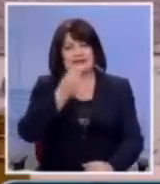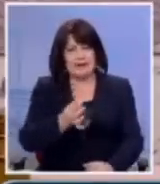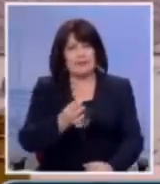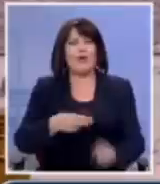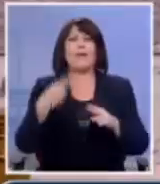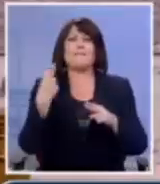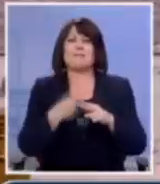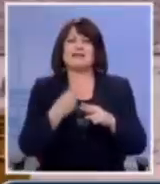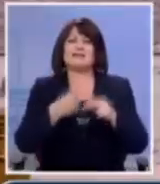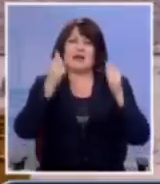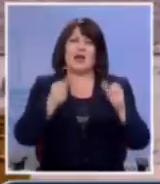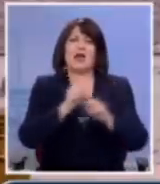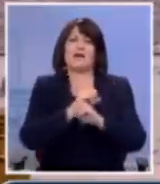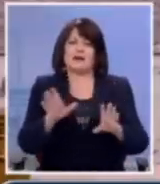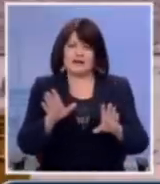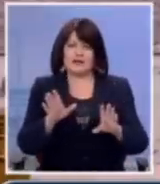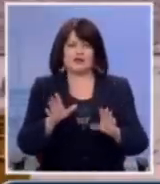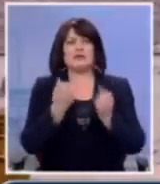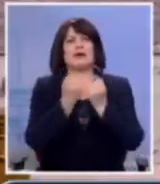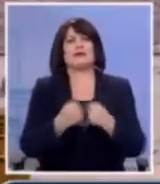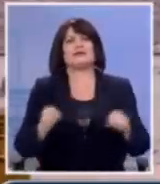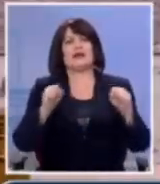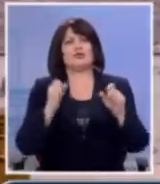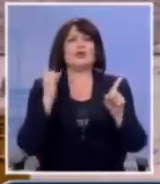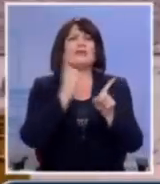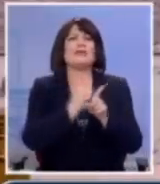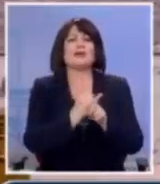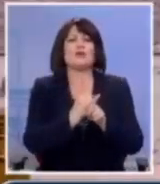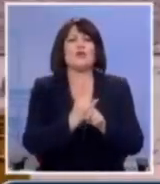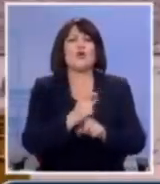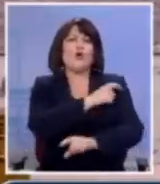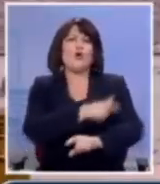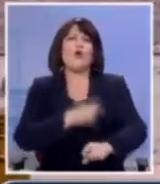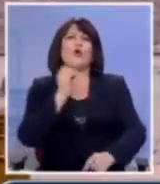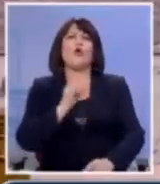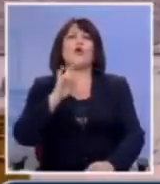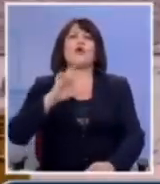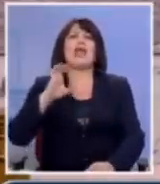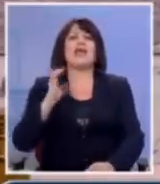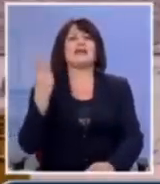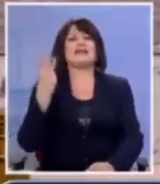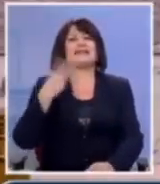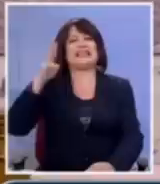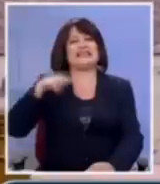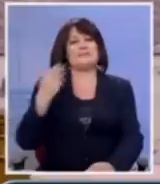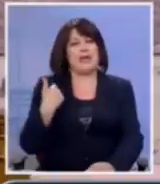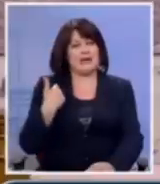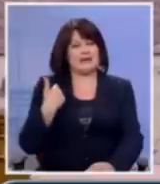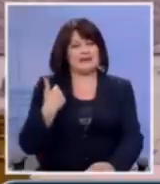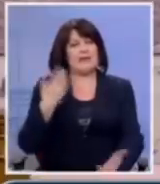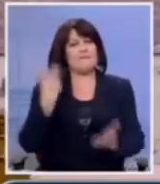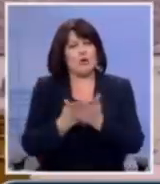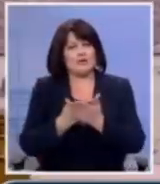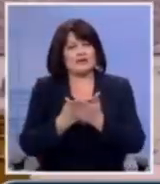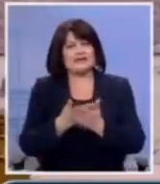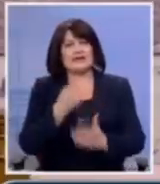επίσημη ανακοίνωση του ανεξάρτητου εμπειρογνώμονα του οηε που βγήκε πριν από τρεις μέρες και αποδεικνύει ότι